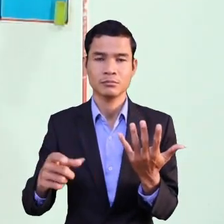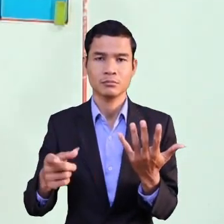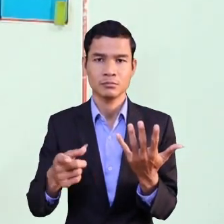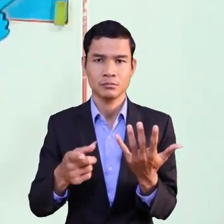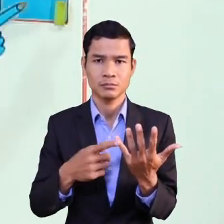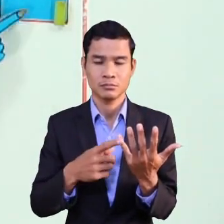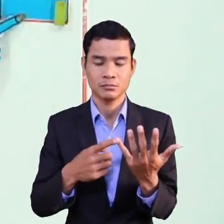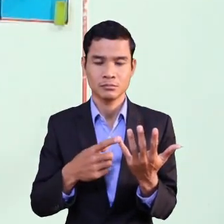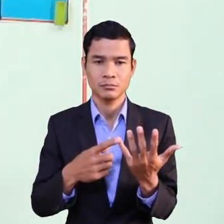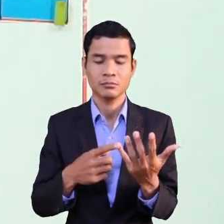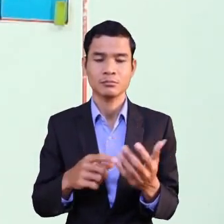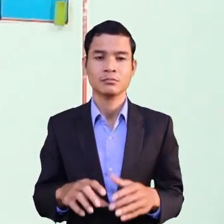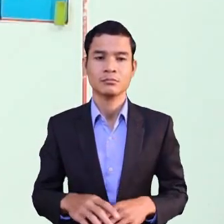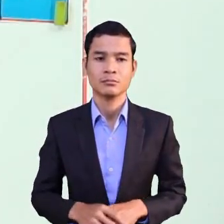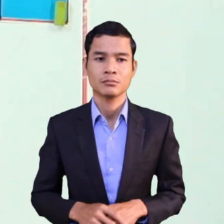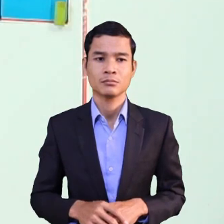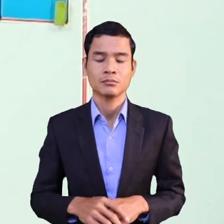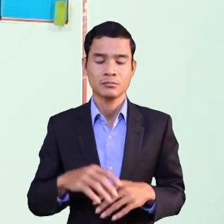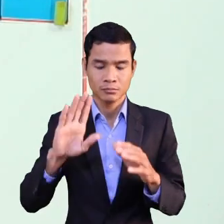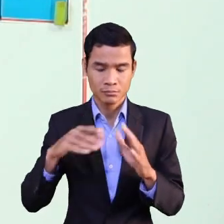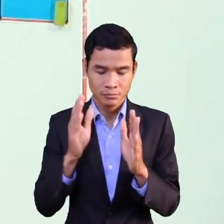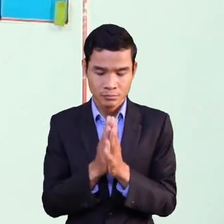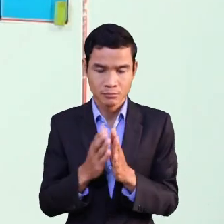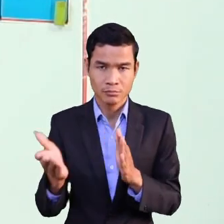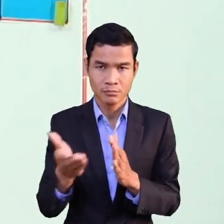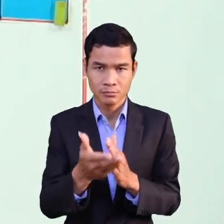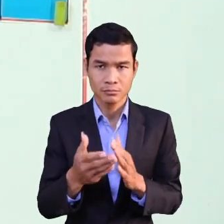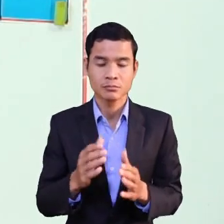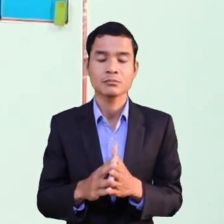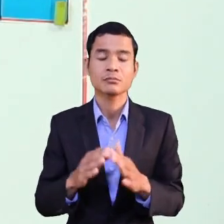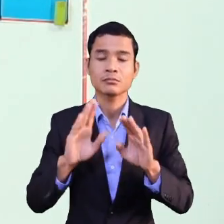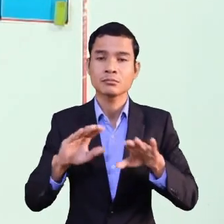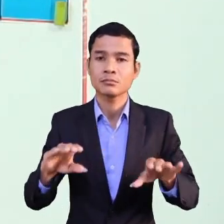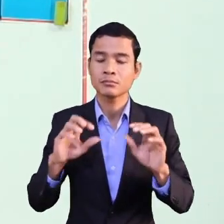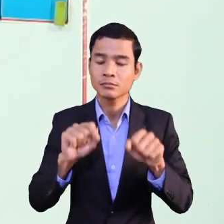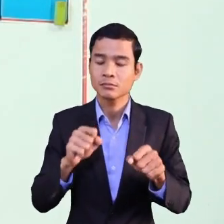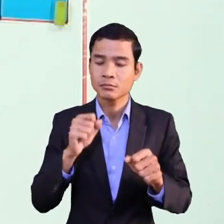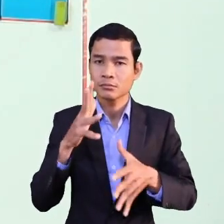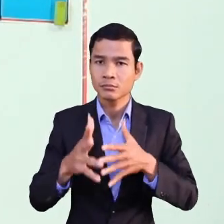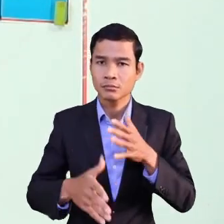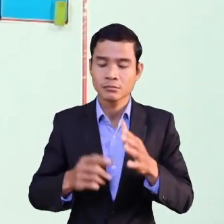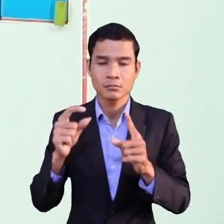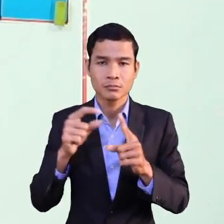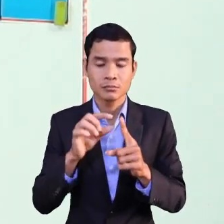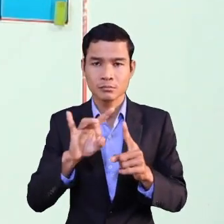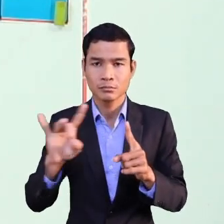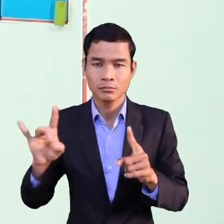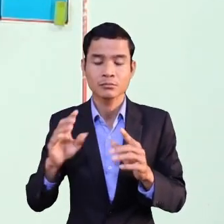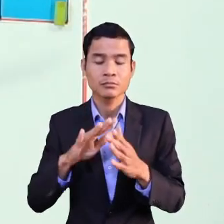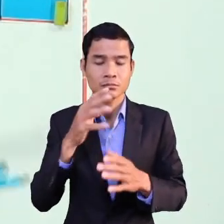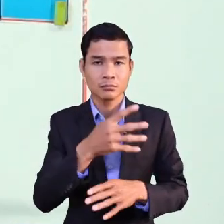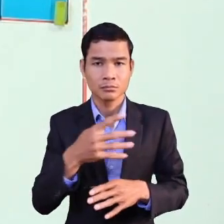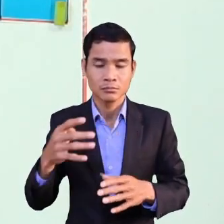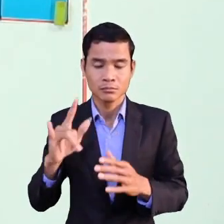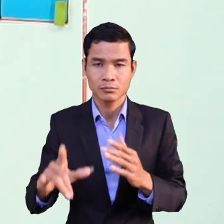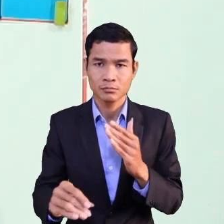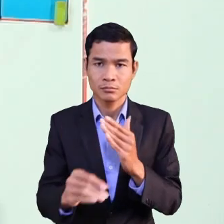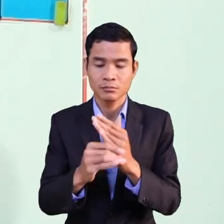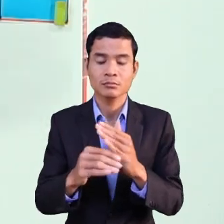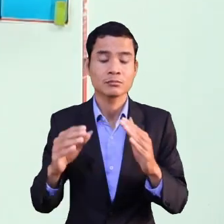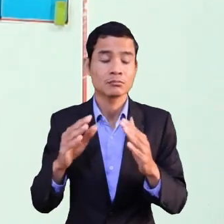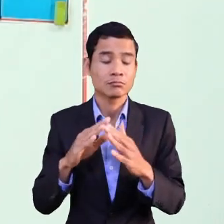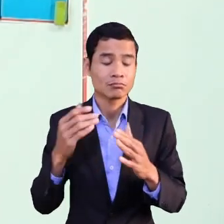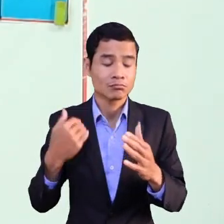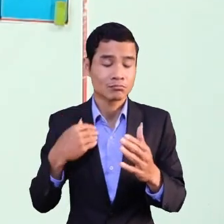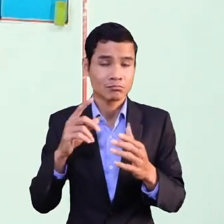អេកចាអរគុណកូនកូនយ៉ាងកូនកូនអាចអានព្យាងចានៅតារាងទី2បន្ថែមចាដែល